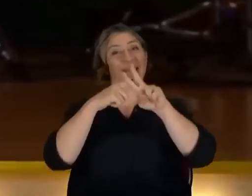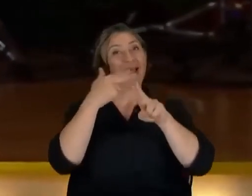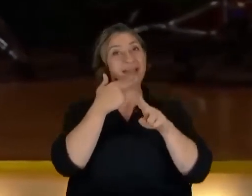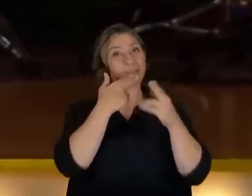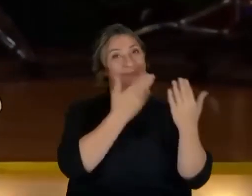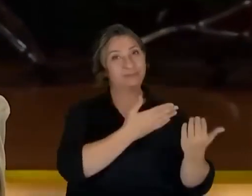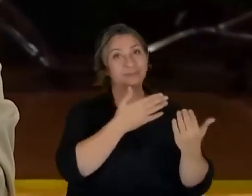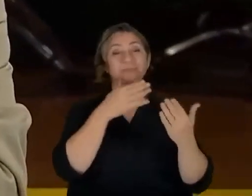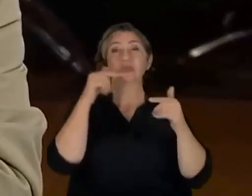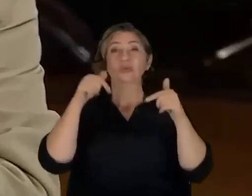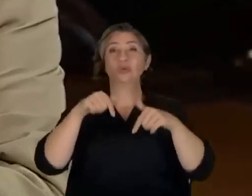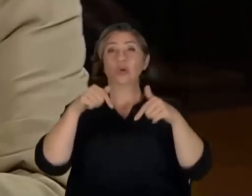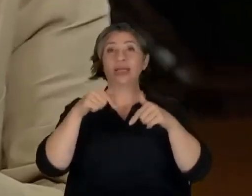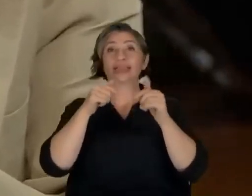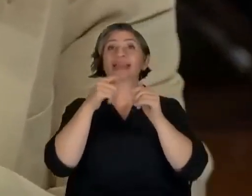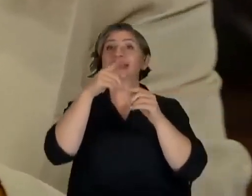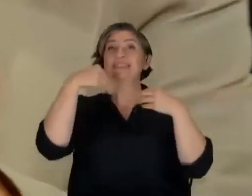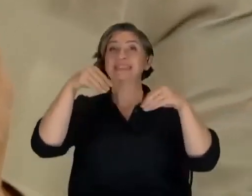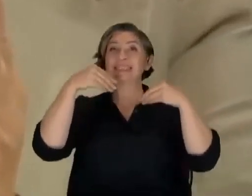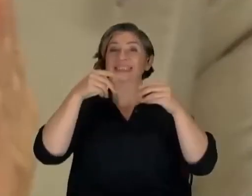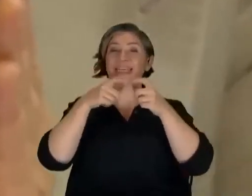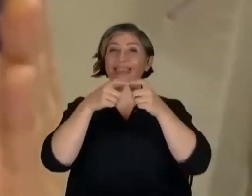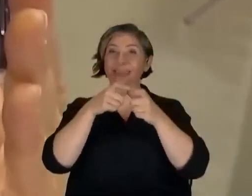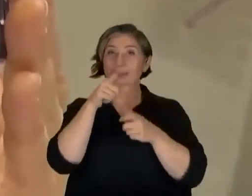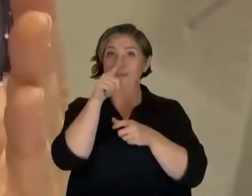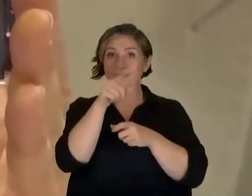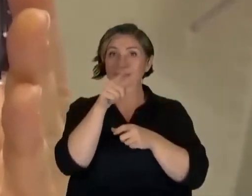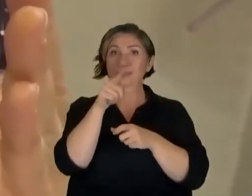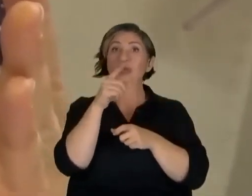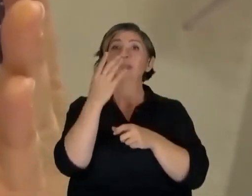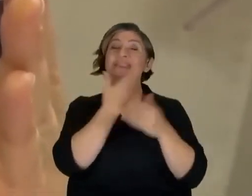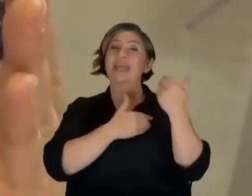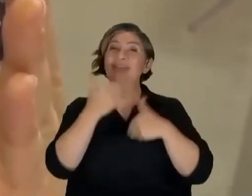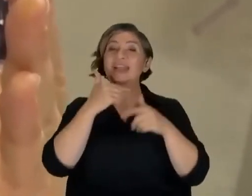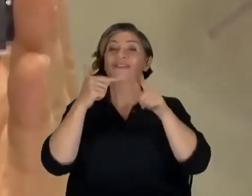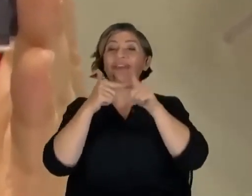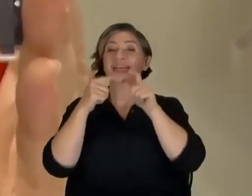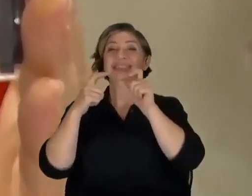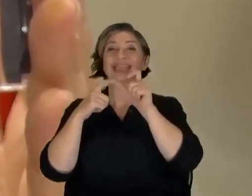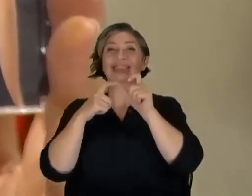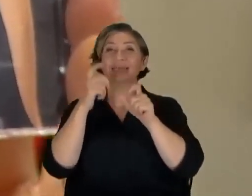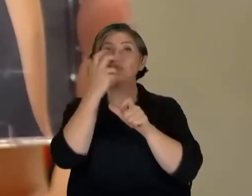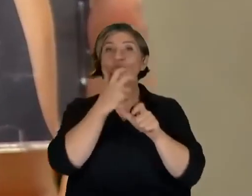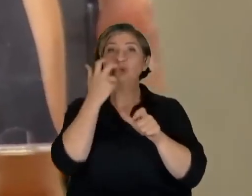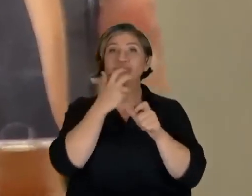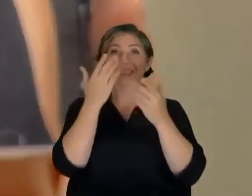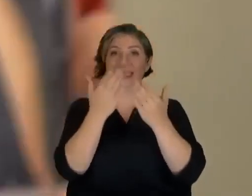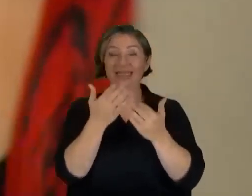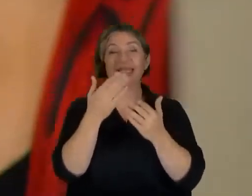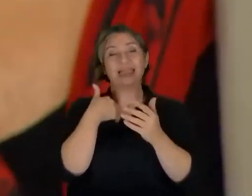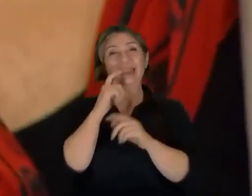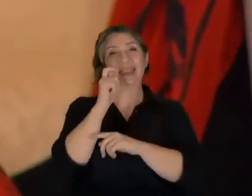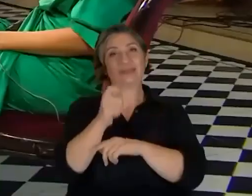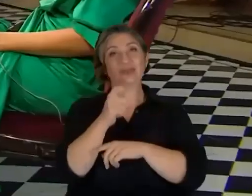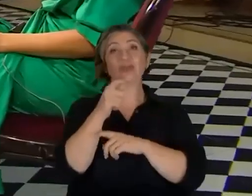Zeynep Yücel şu anda raflarda. Dear Frank, çok iyi bir Frank Sinatra tribute'u